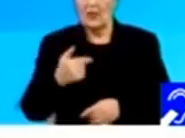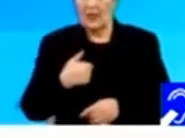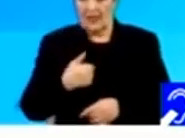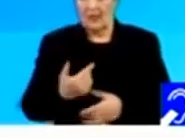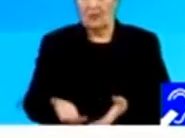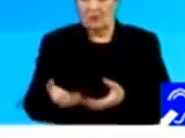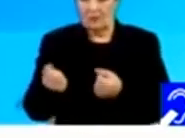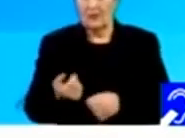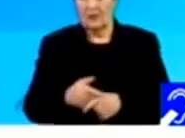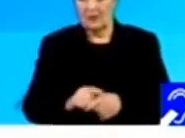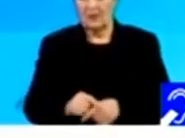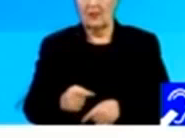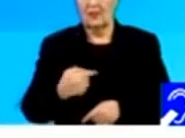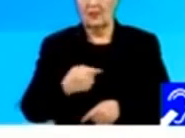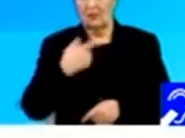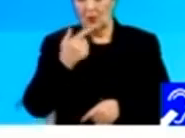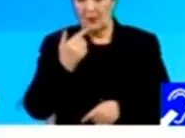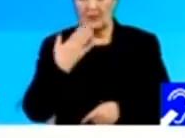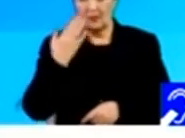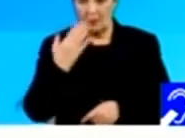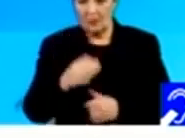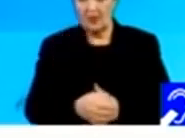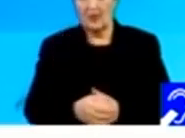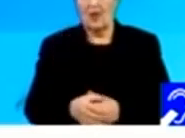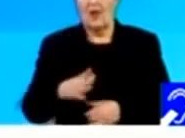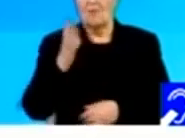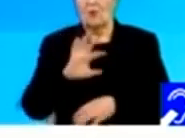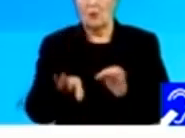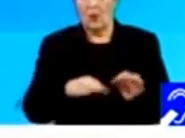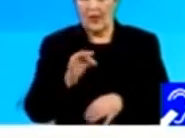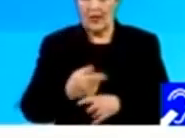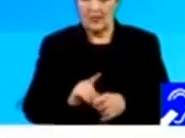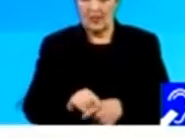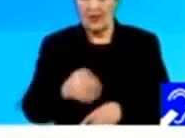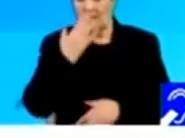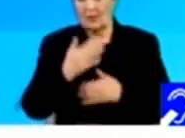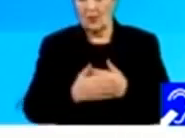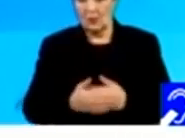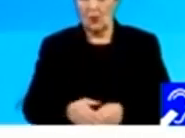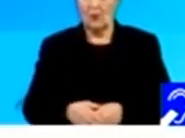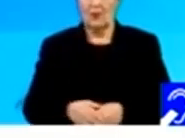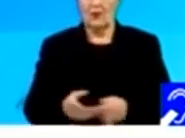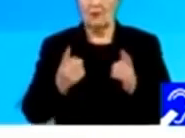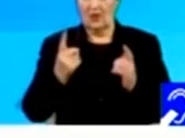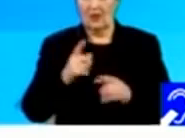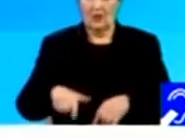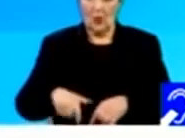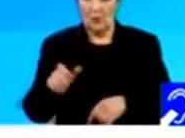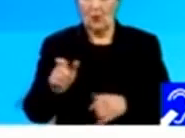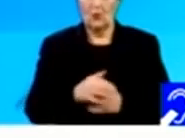că eu sunt român, vorbesc limba română, am făcut proiecte care fac să apropie cele două maluri ale